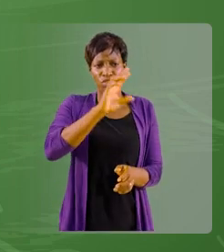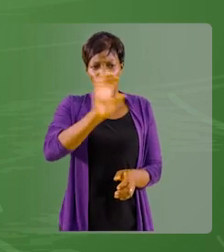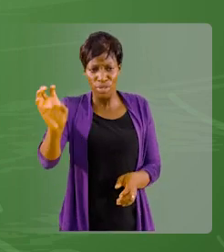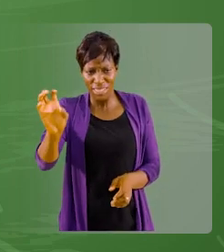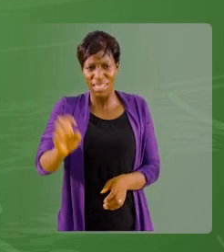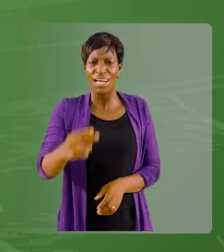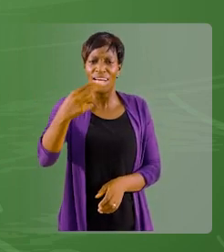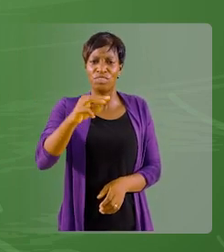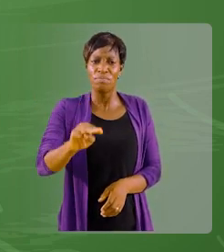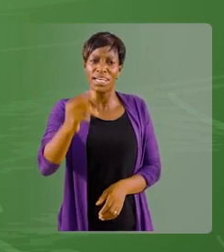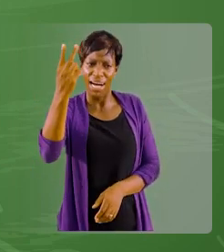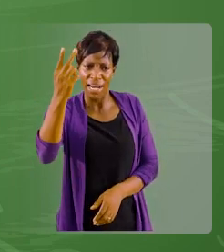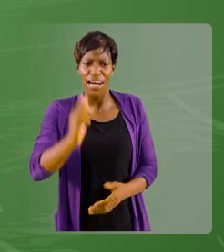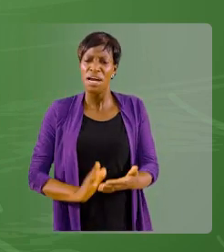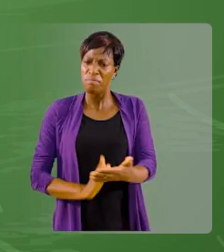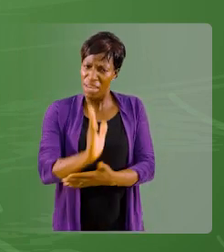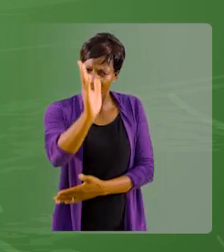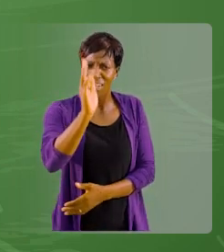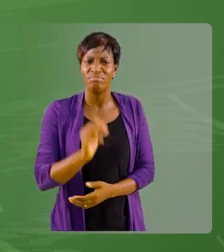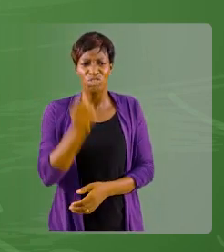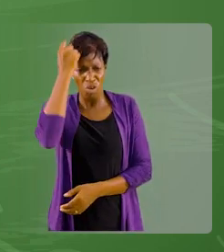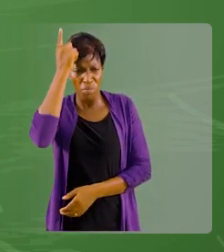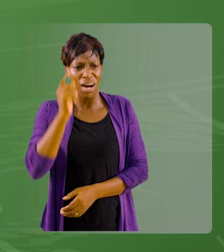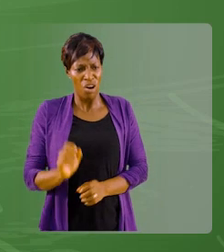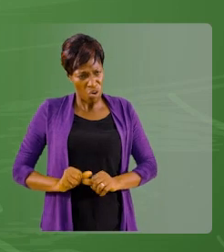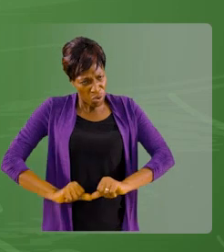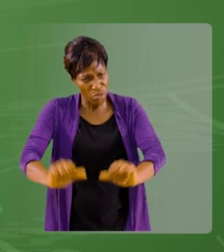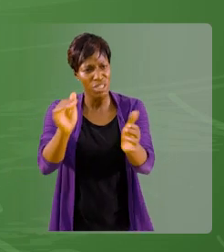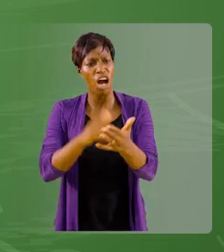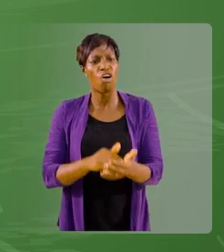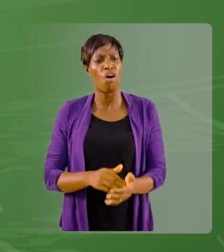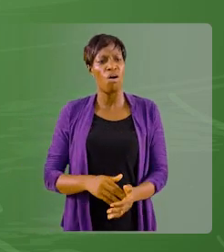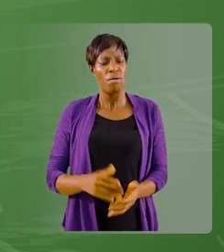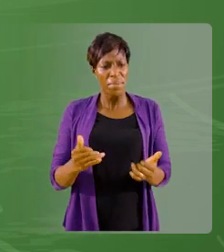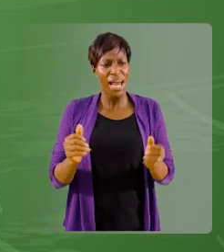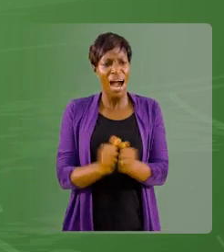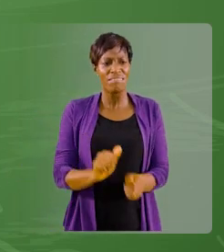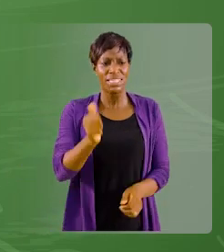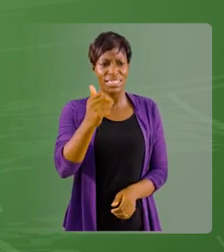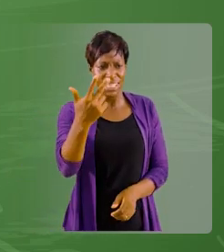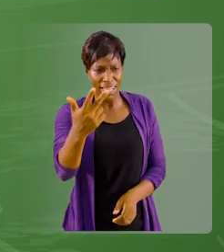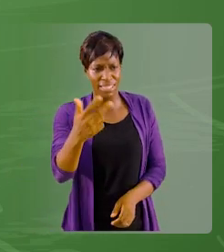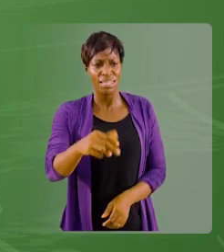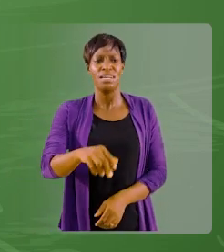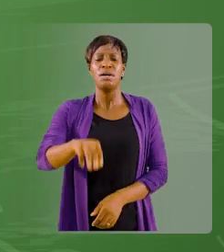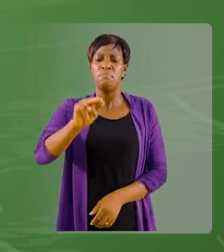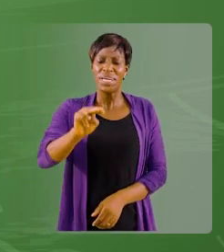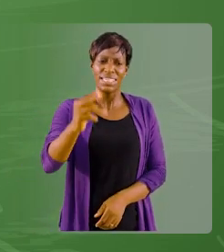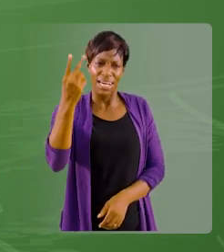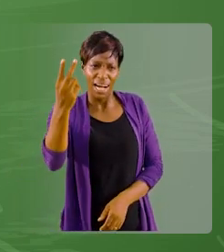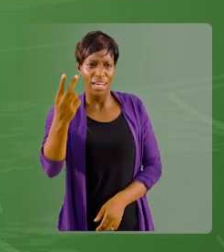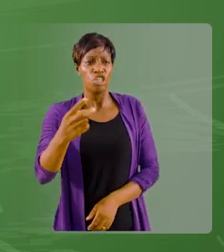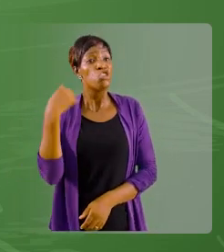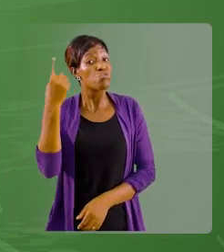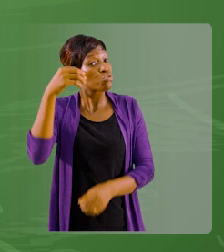hectomètres carrés. C'est bien. Nous allons continuer avec 13 mètres carrés. Toujours dans le tableau, nous